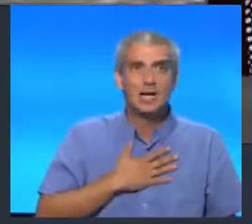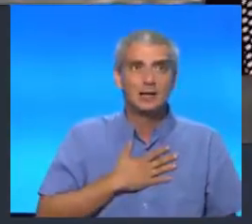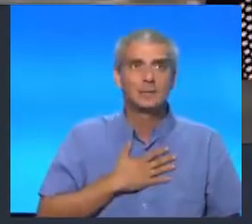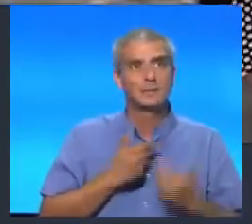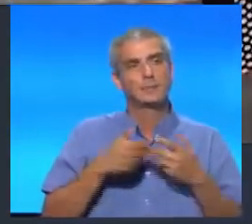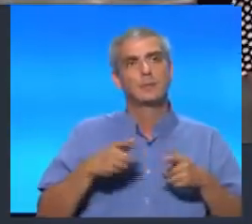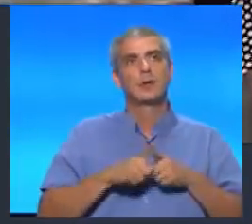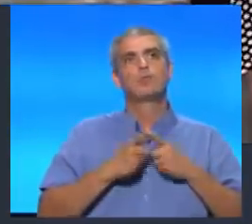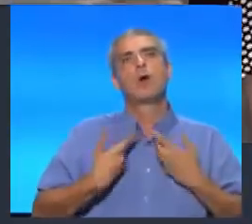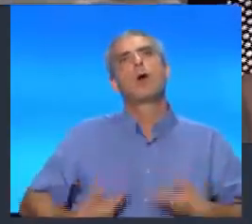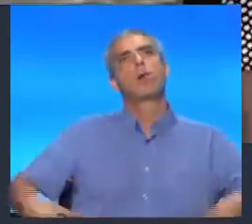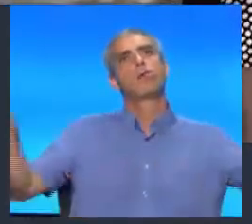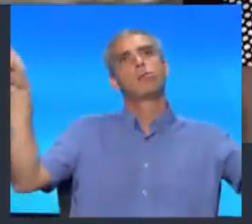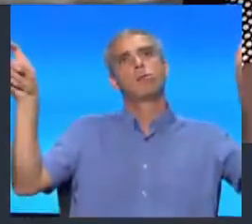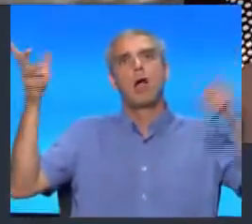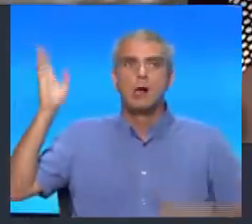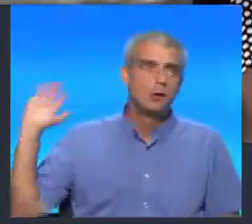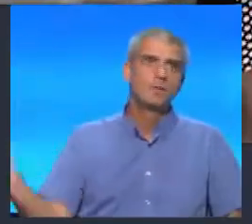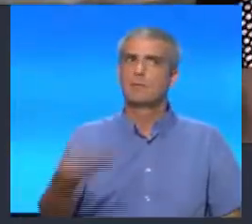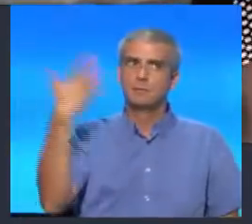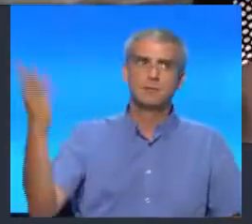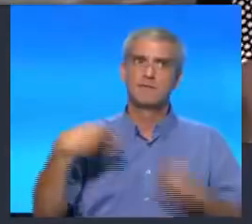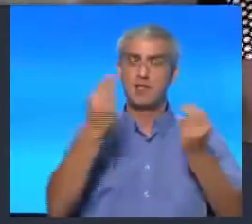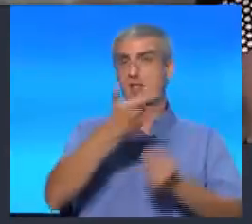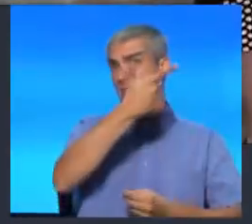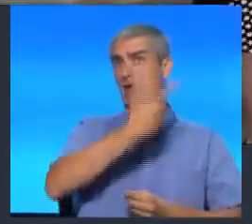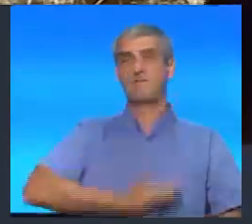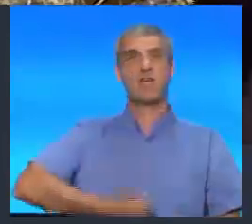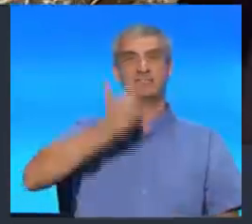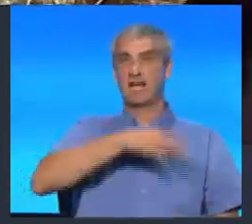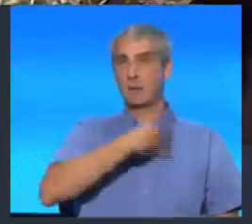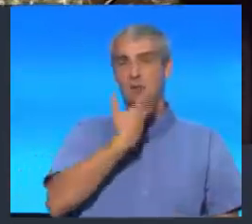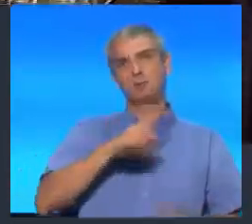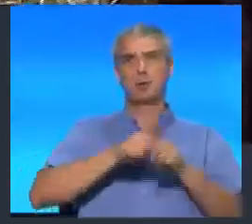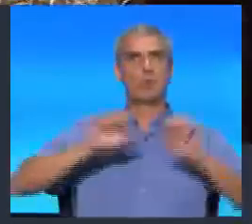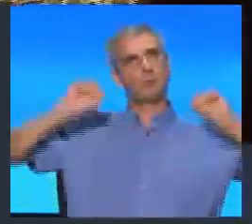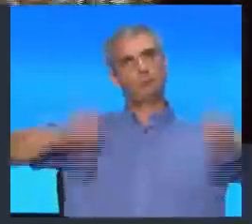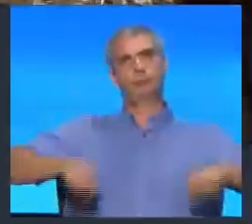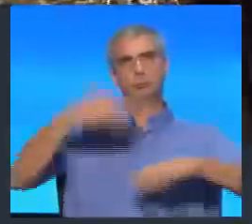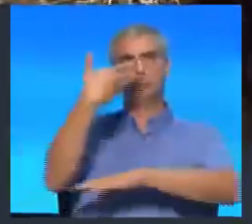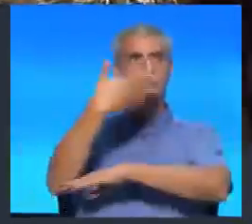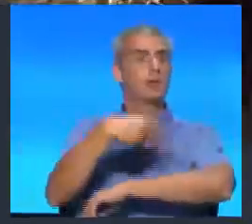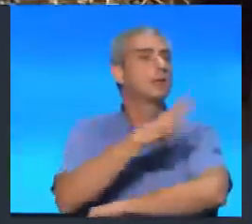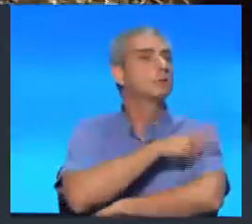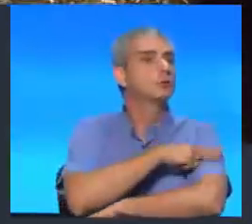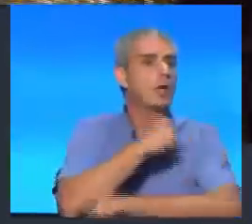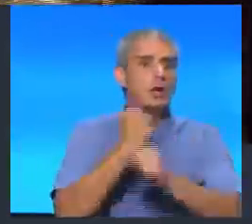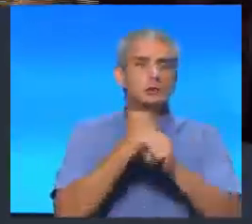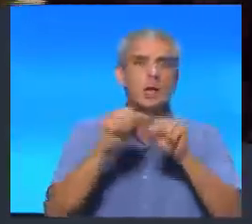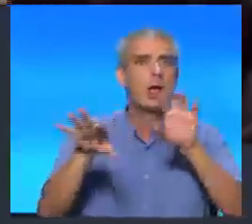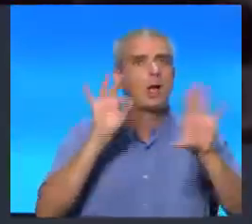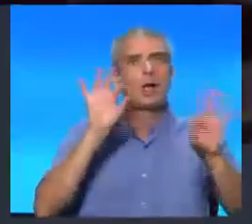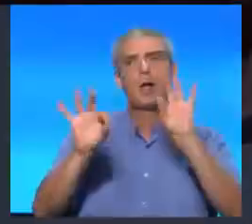רגליה כמה שהיא יכולה וקצת יותר, וליצמן הפך להיות מנכ״ל המדינה. המשטרה עושה כאן אכיפה סלקטיבית חד